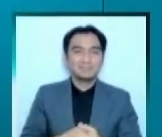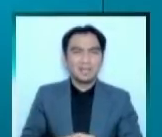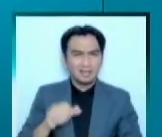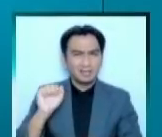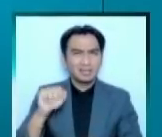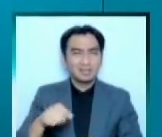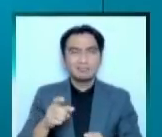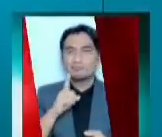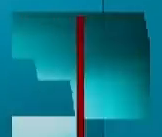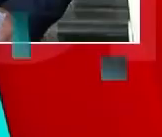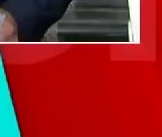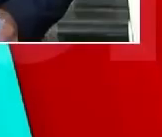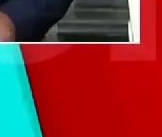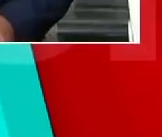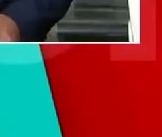plano.